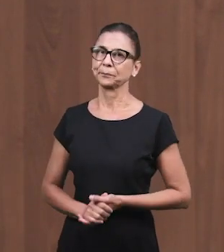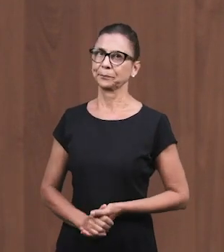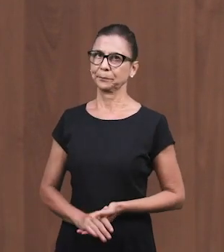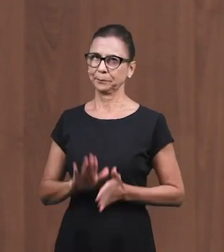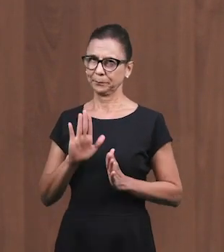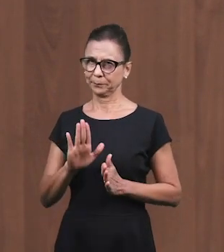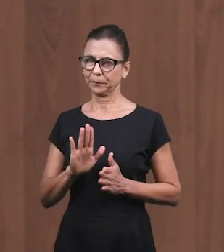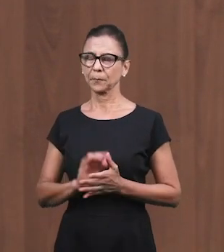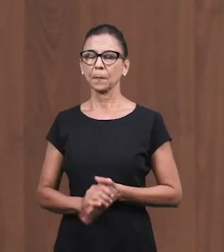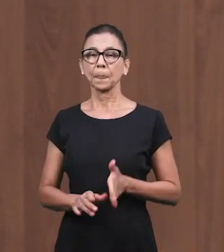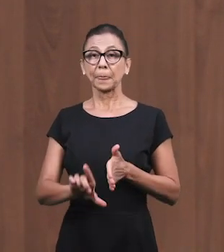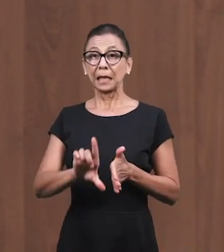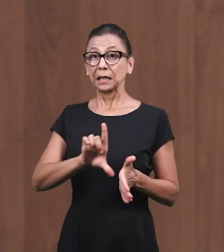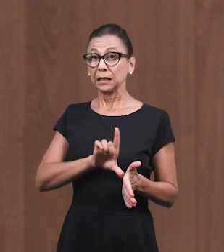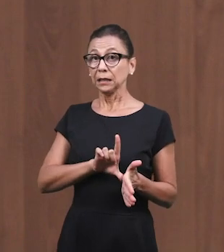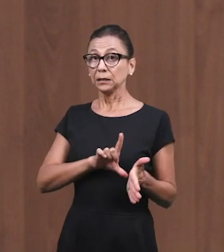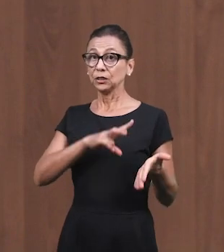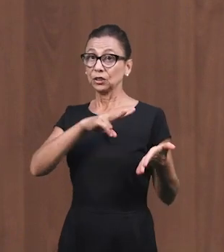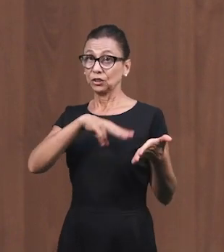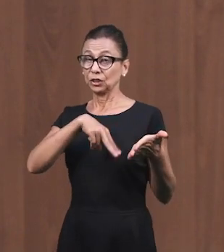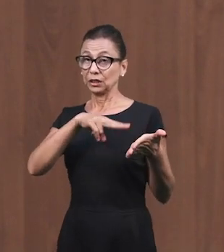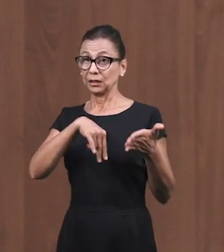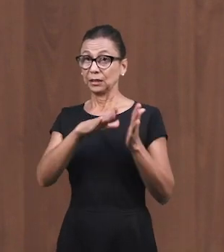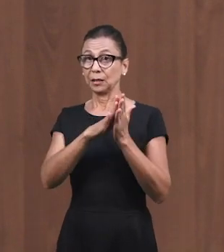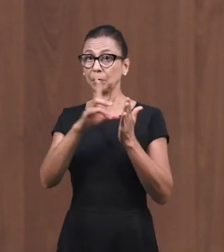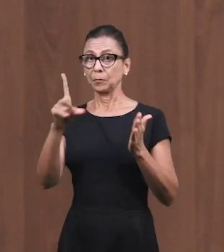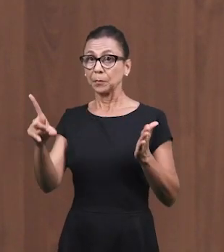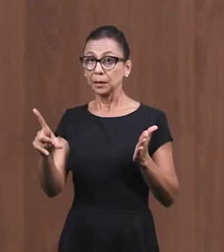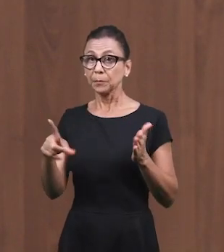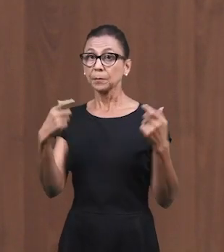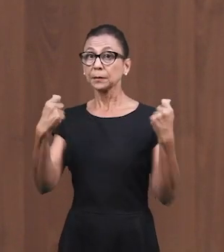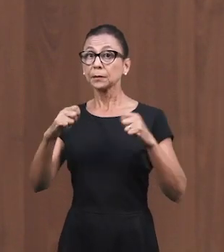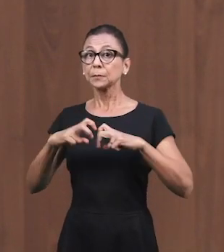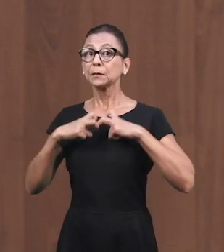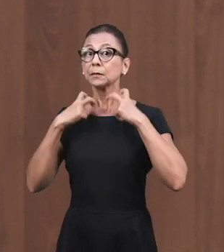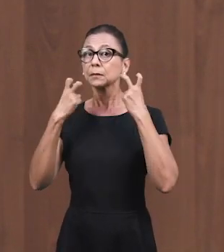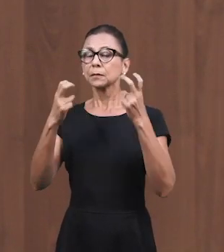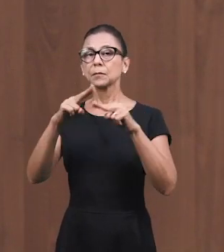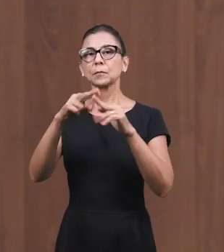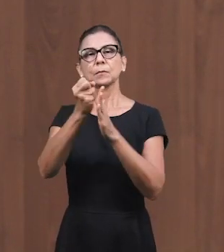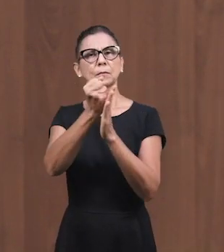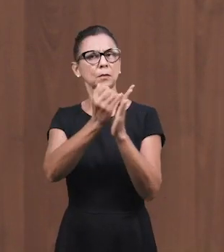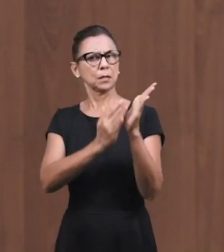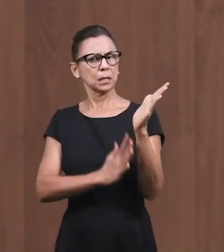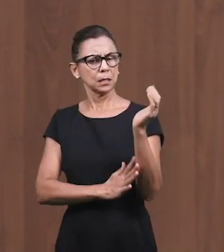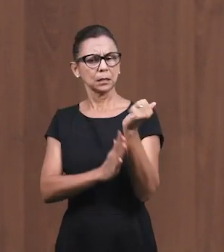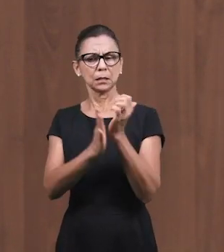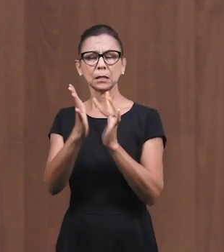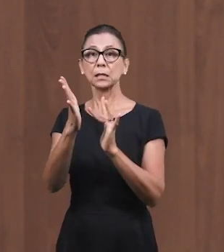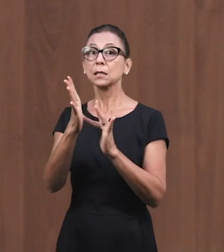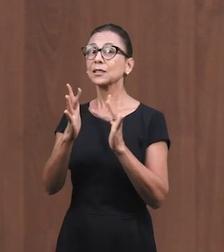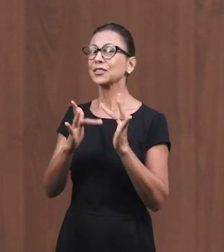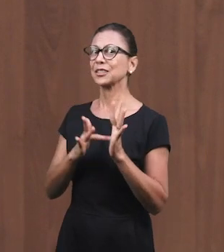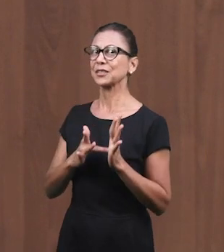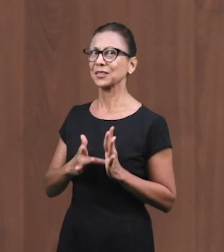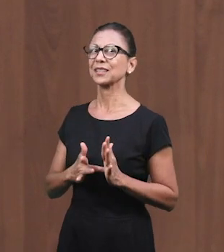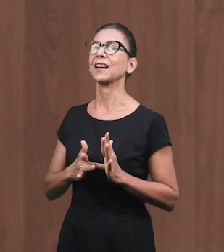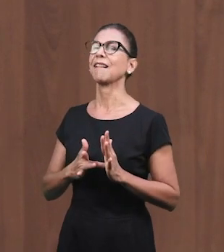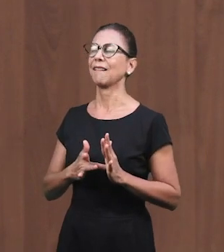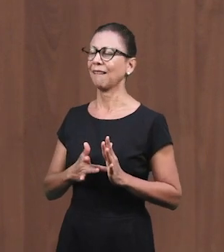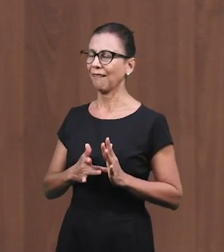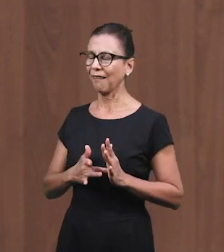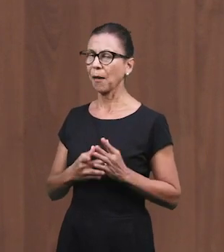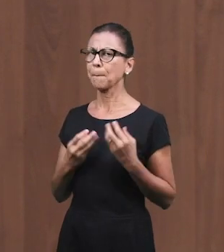Parce qu'avant de lire la parole, nous avons besoin de prier par le sang de Jésus, afin que l'Esprit